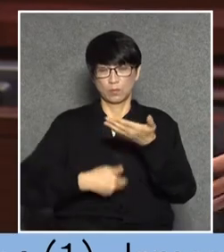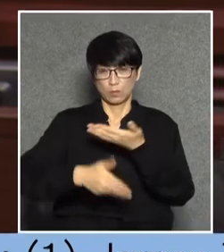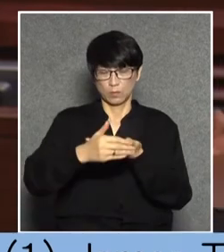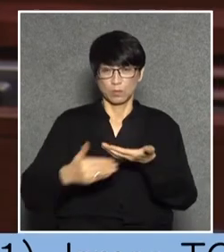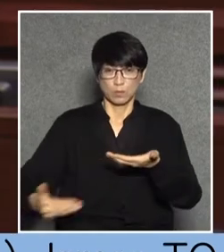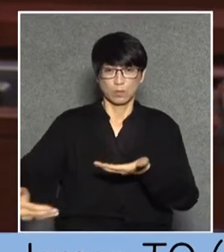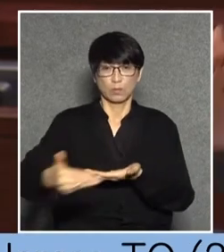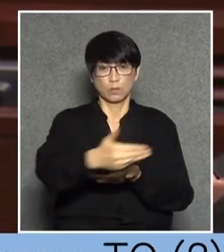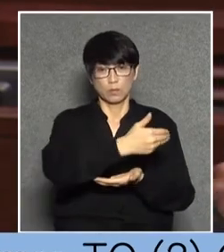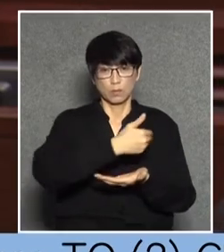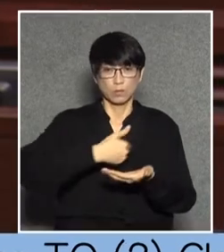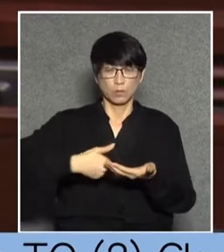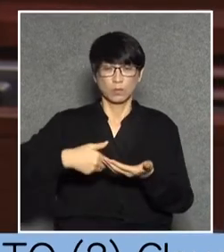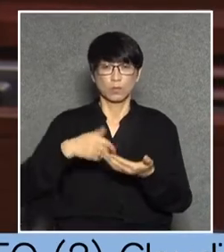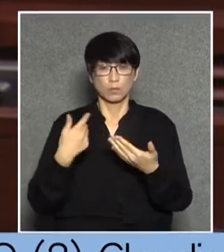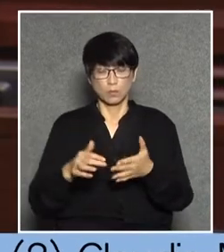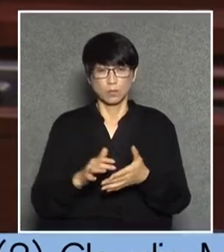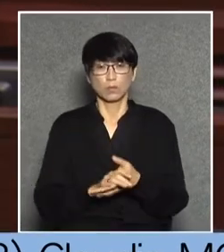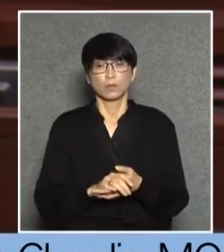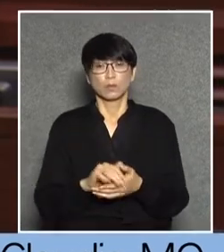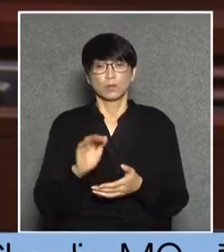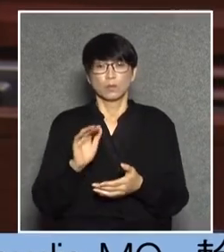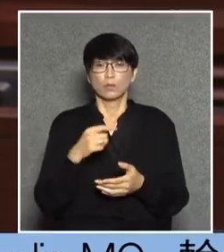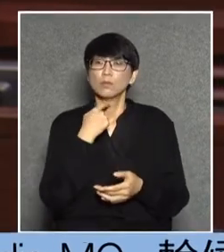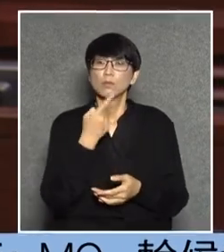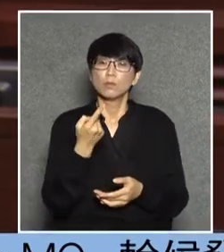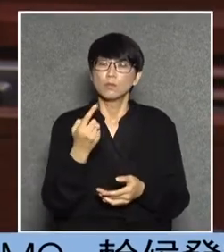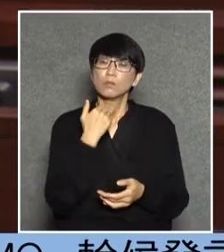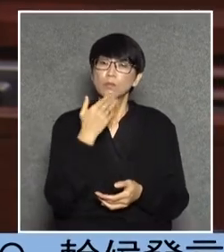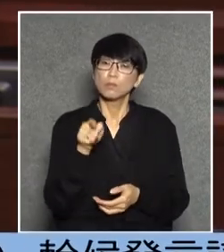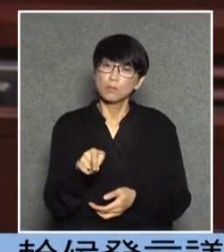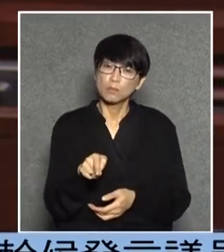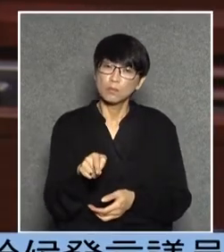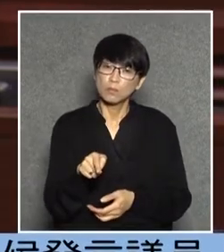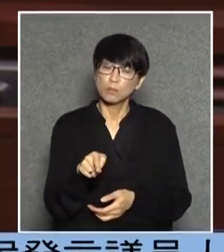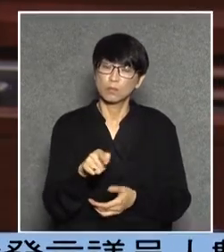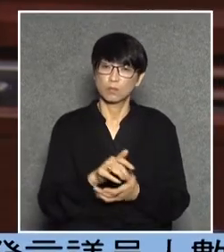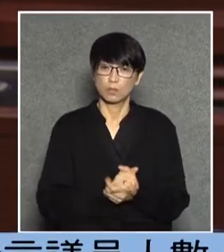中間俾人攞咗去用一蚊，你告佢，